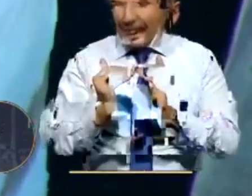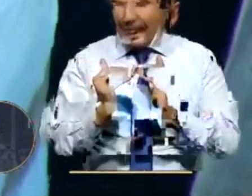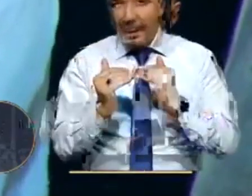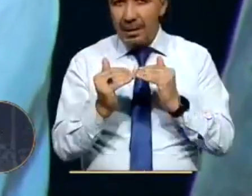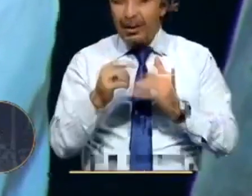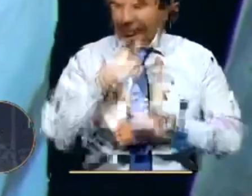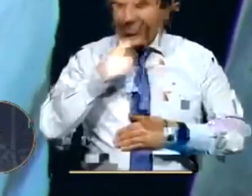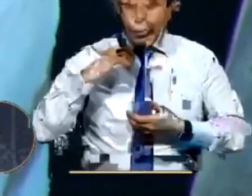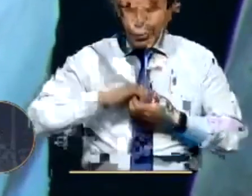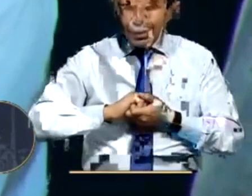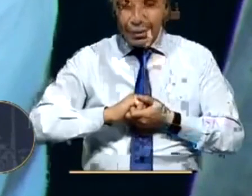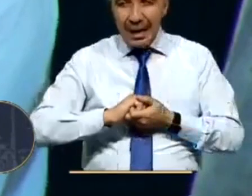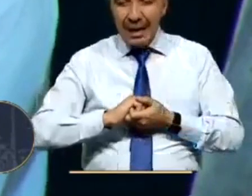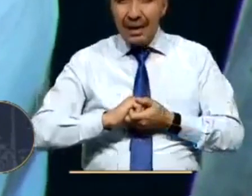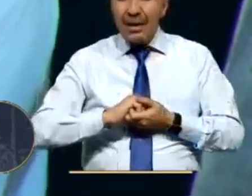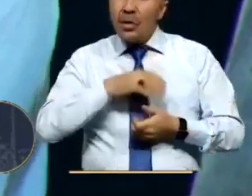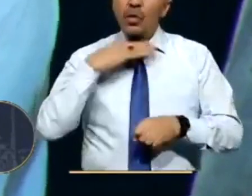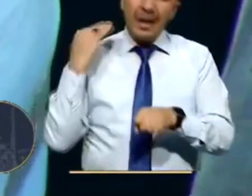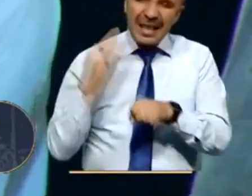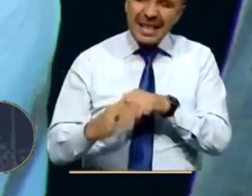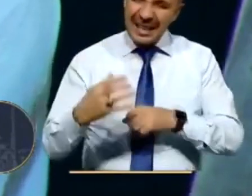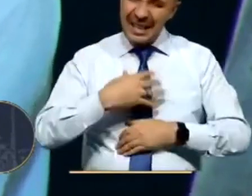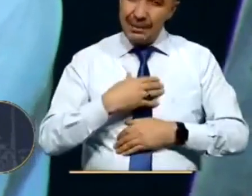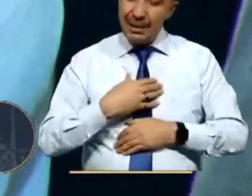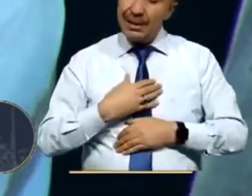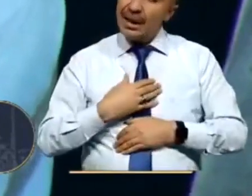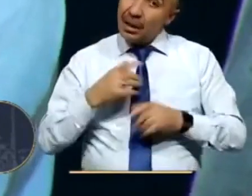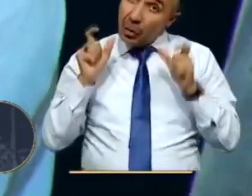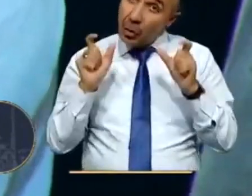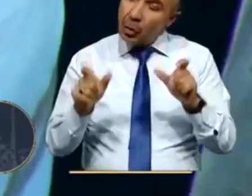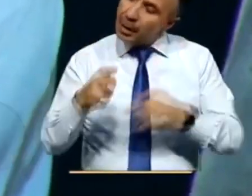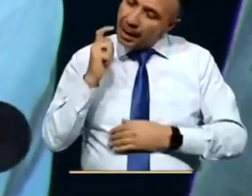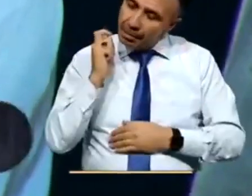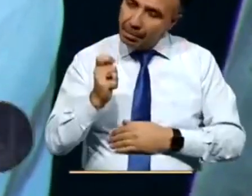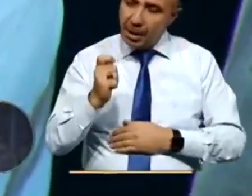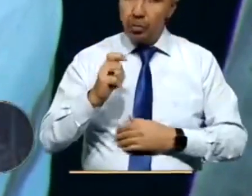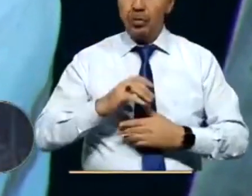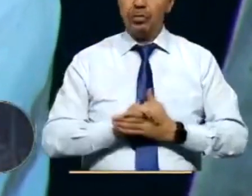ederken kendimizi de korumaya mecburuz.